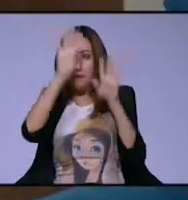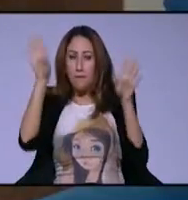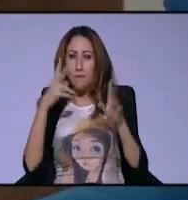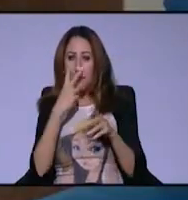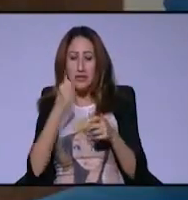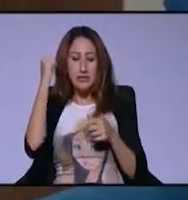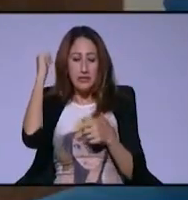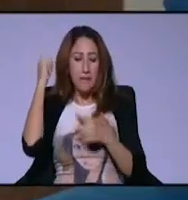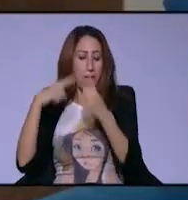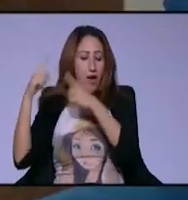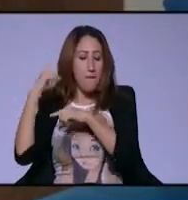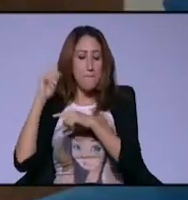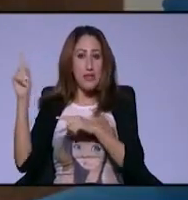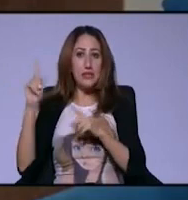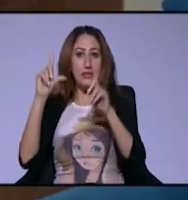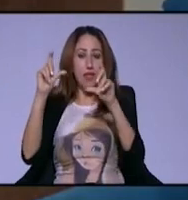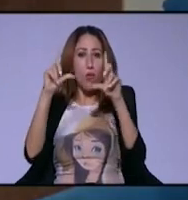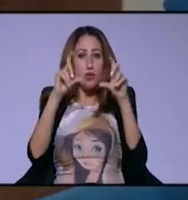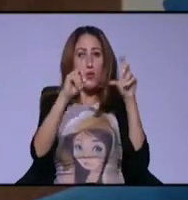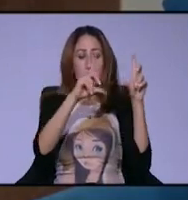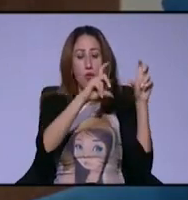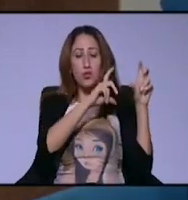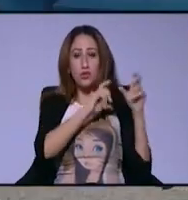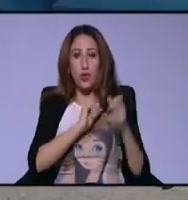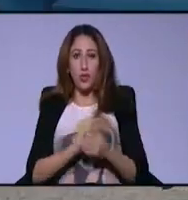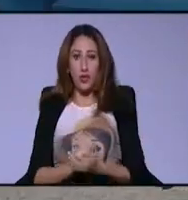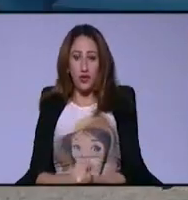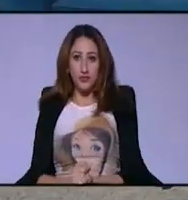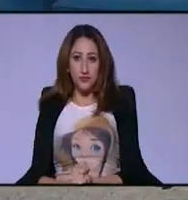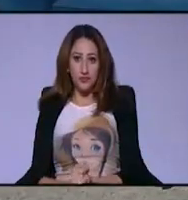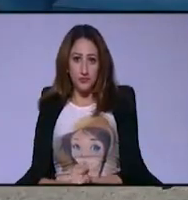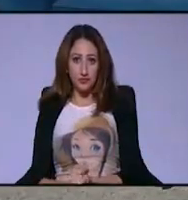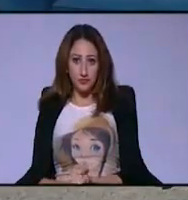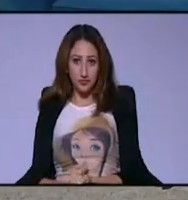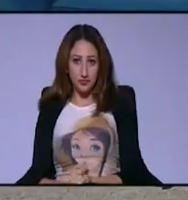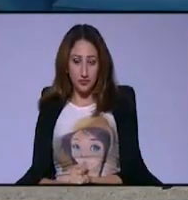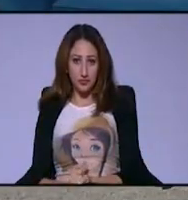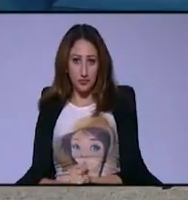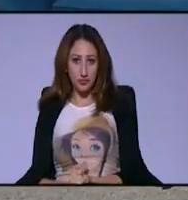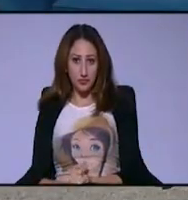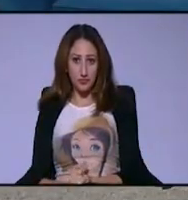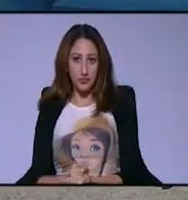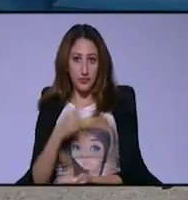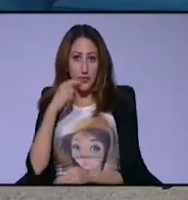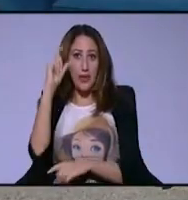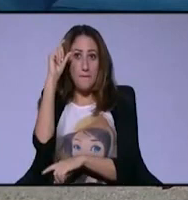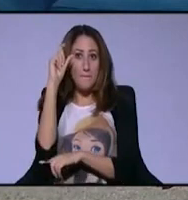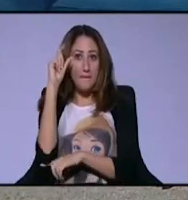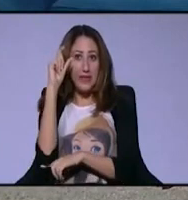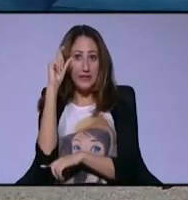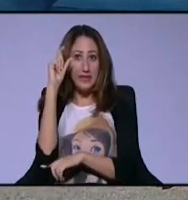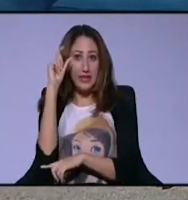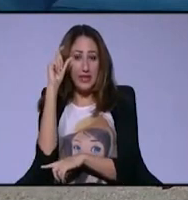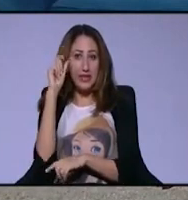ان بعض اهل المدينة المنورة كانوا يتساءلون على بعض المساجد، زي